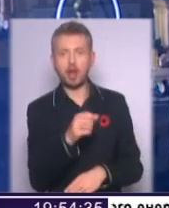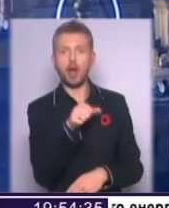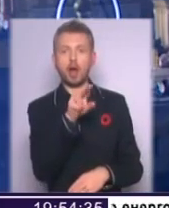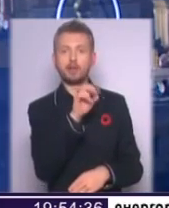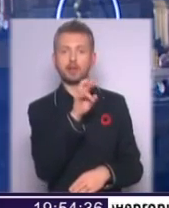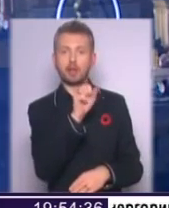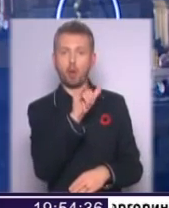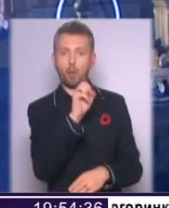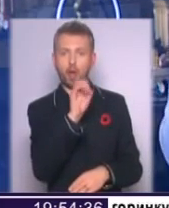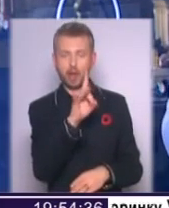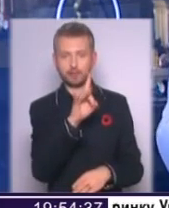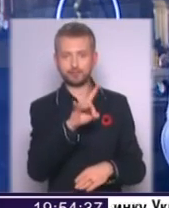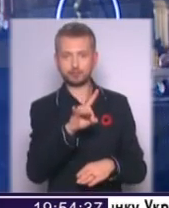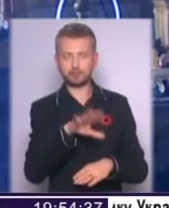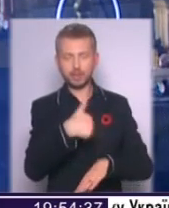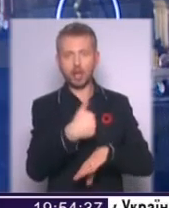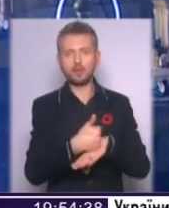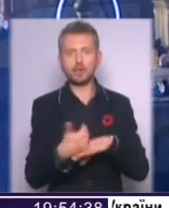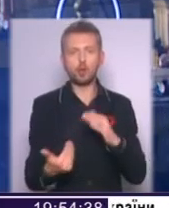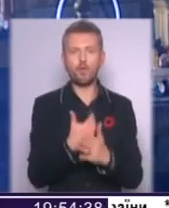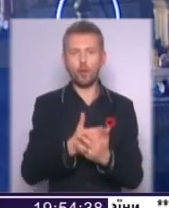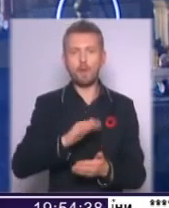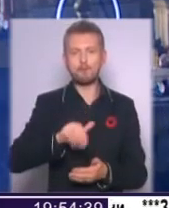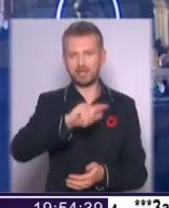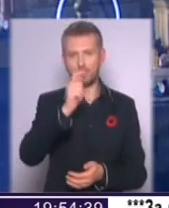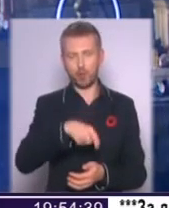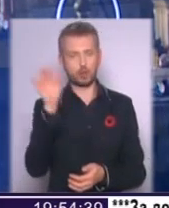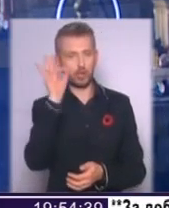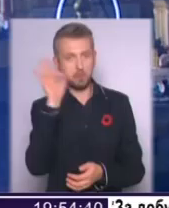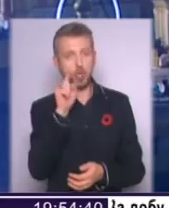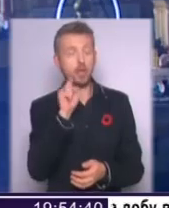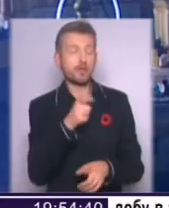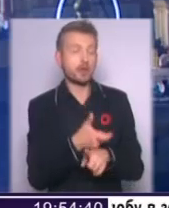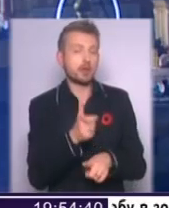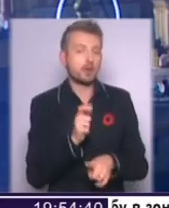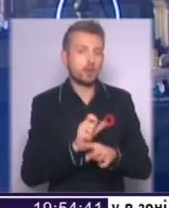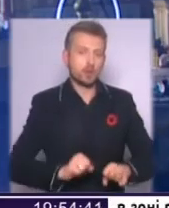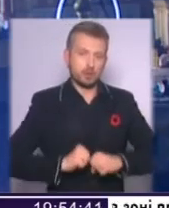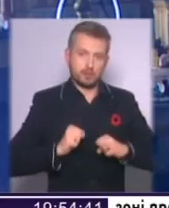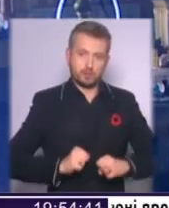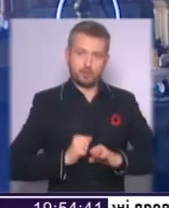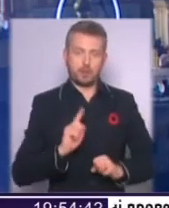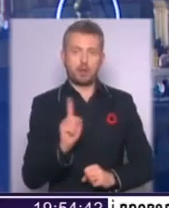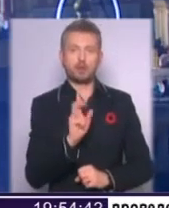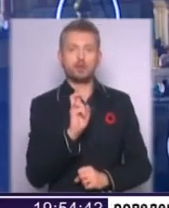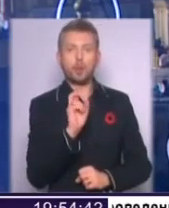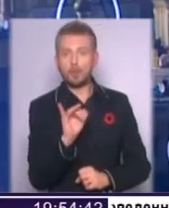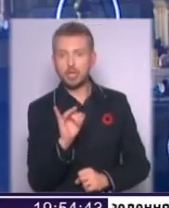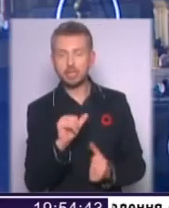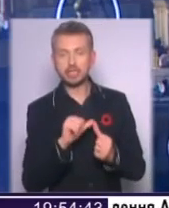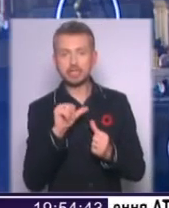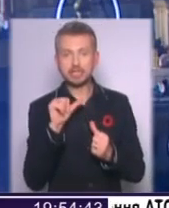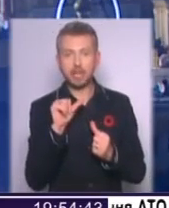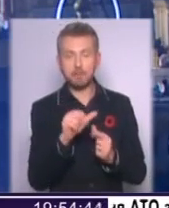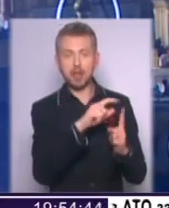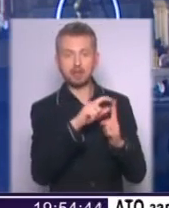канцлер нової поствоєнної Німеччини, він докладав величезних зусиль для того, щоб саме тезу